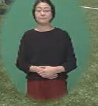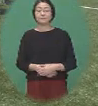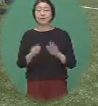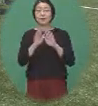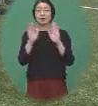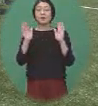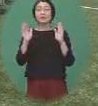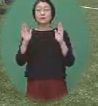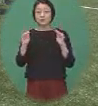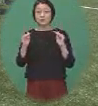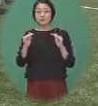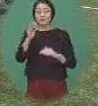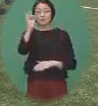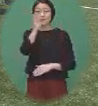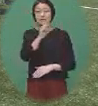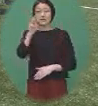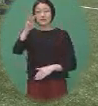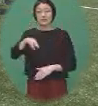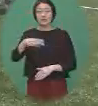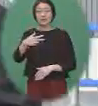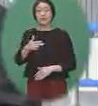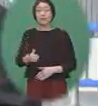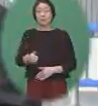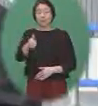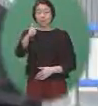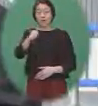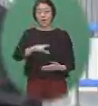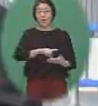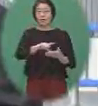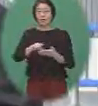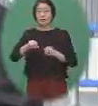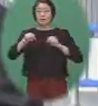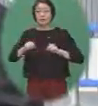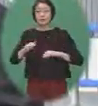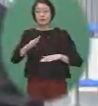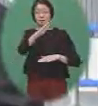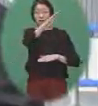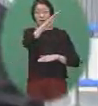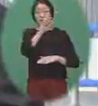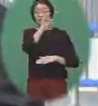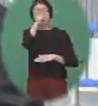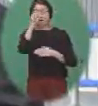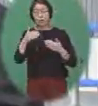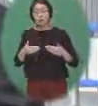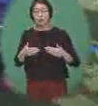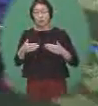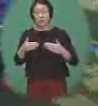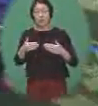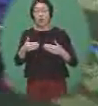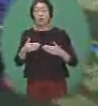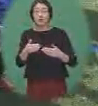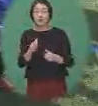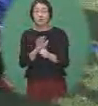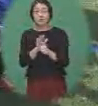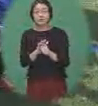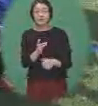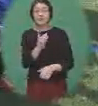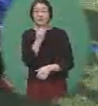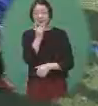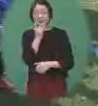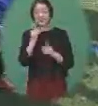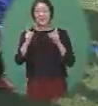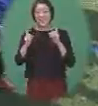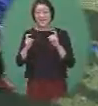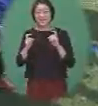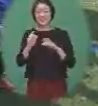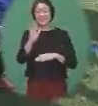会場式では品川市長が、地域の活性化や観光振興に寄与するものと期待していますと挨拶